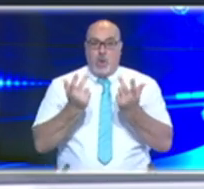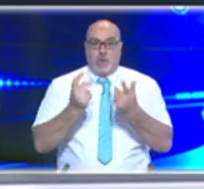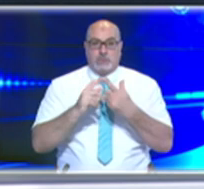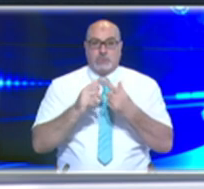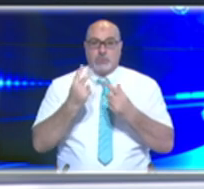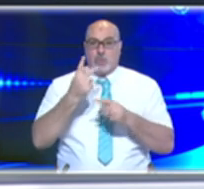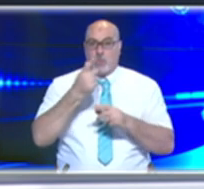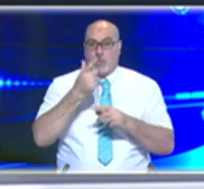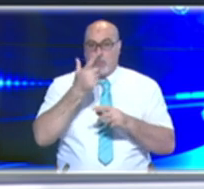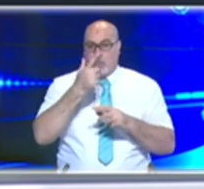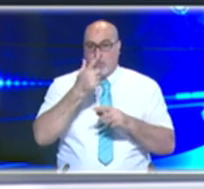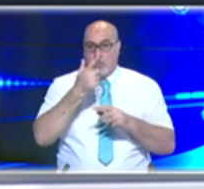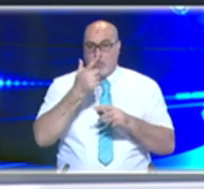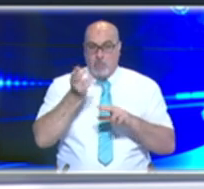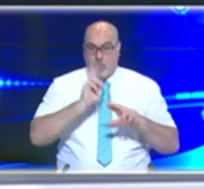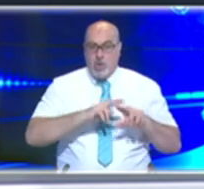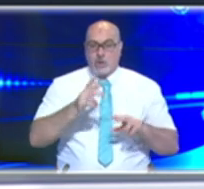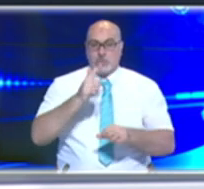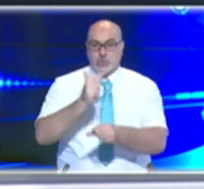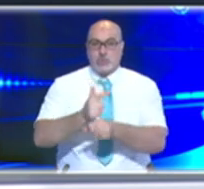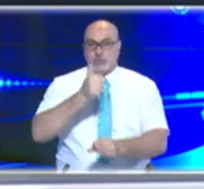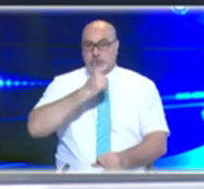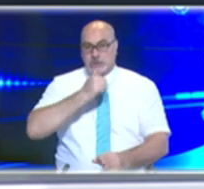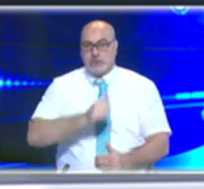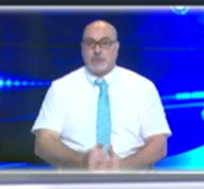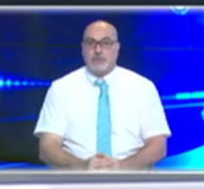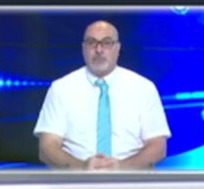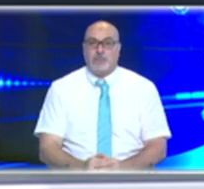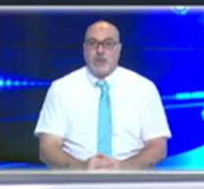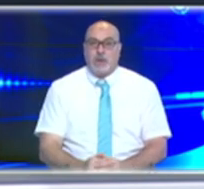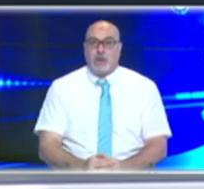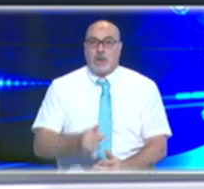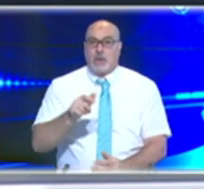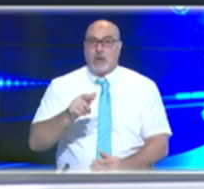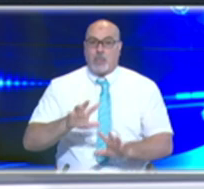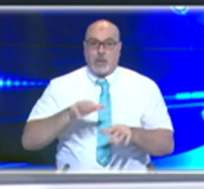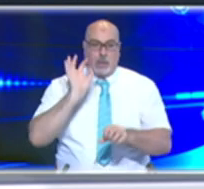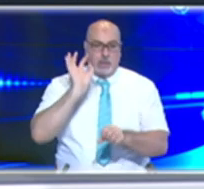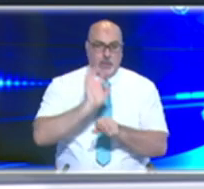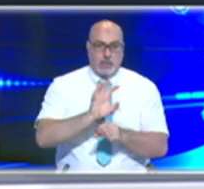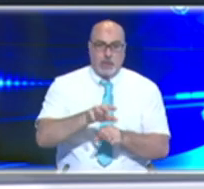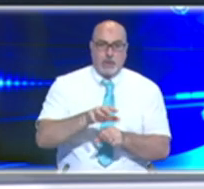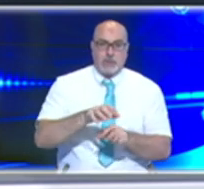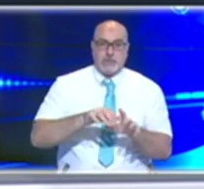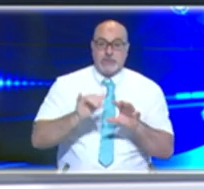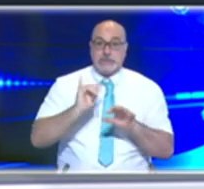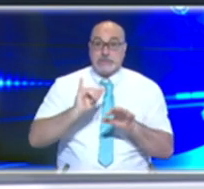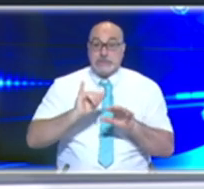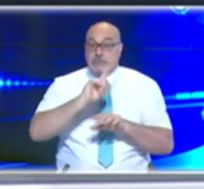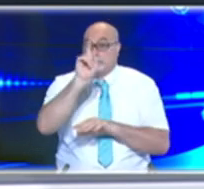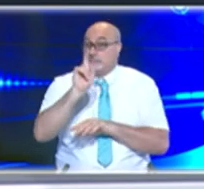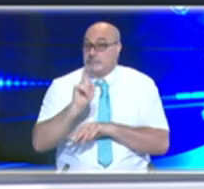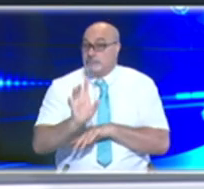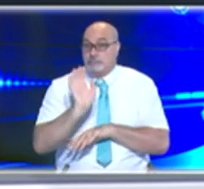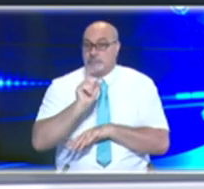وإصابة 12 آخرين. وقالت مصادر أمنية محلية أن الهجوم الذي لم تتبناه أي